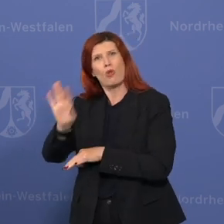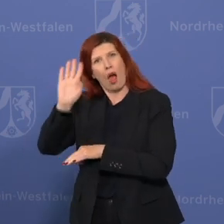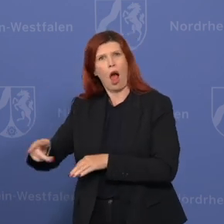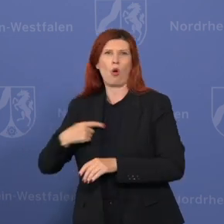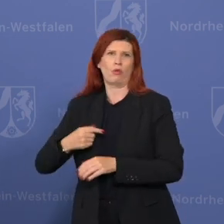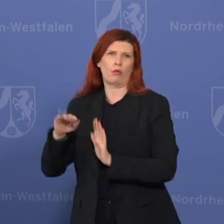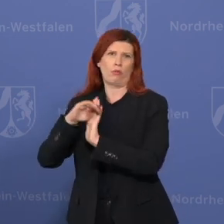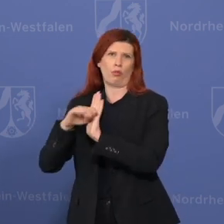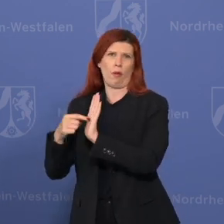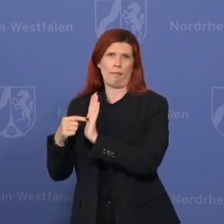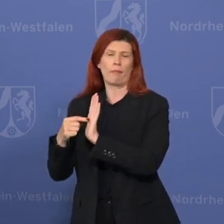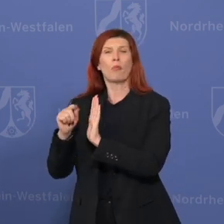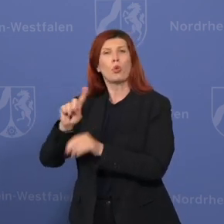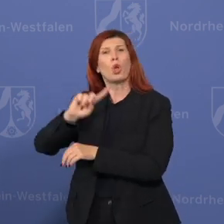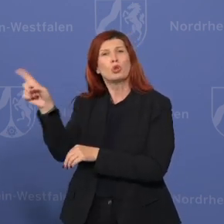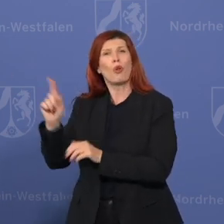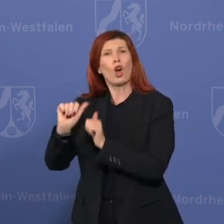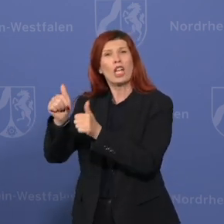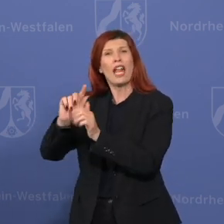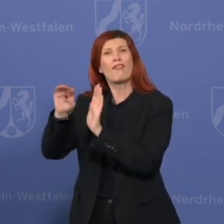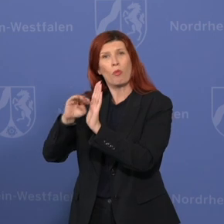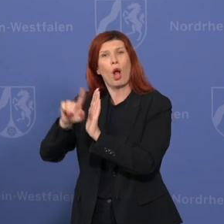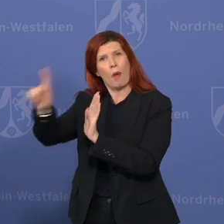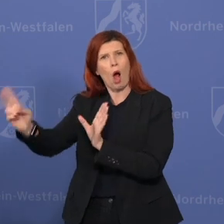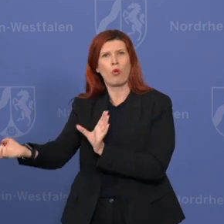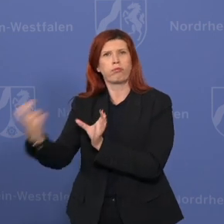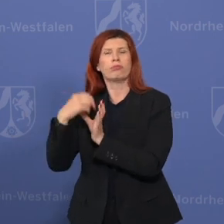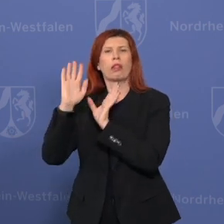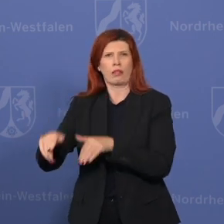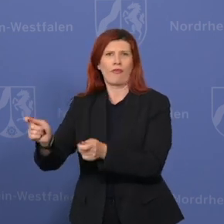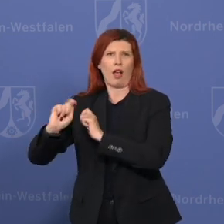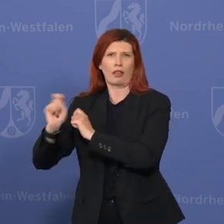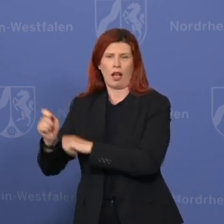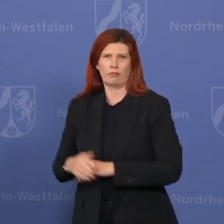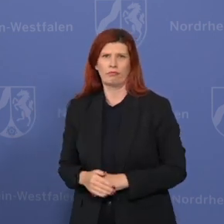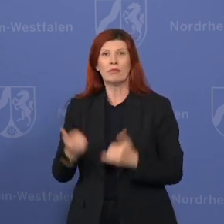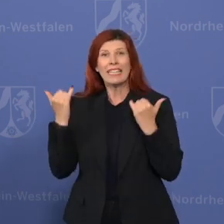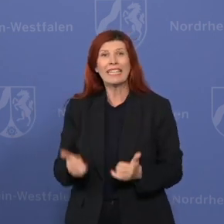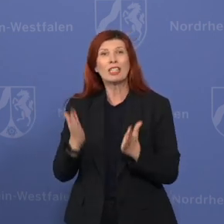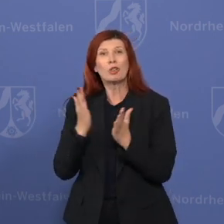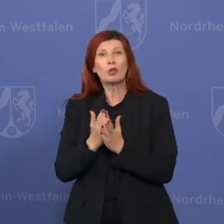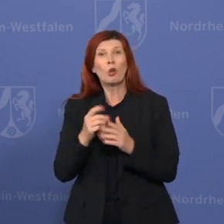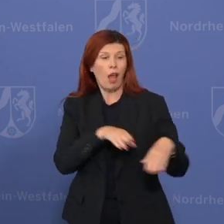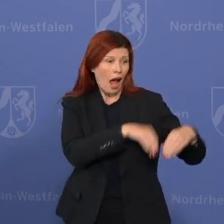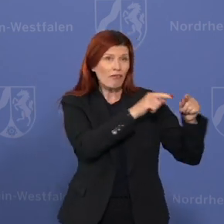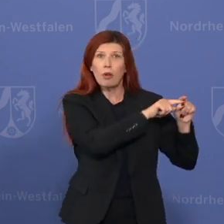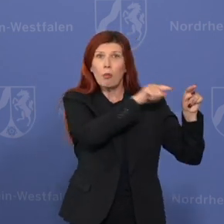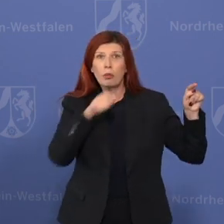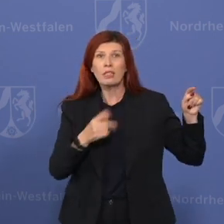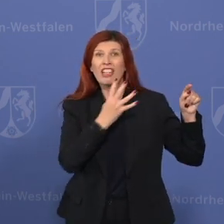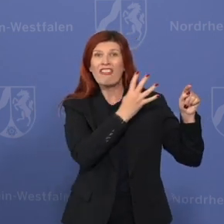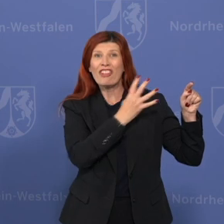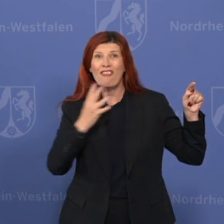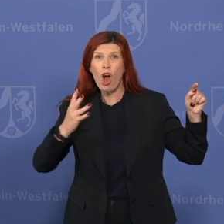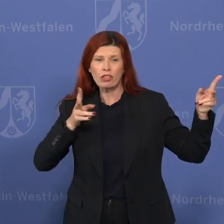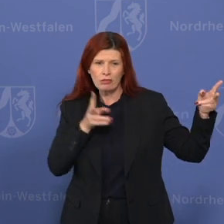Soforthilfeprogramms gestellt. Einen Monat nach dem Start ist es Zeit für eine erste Bilanz. Eine gute